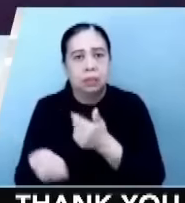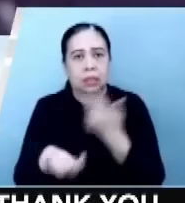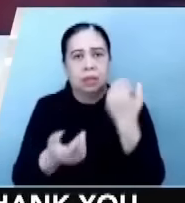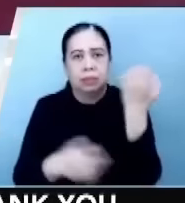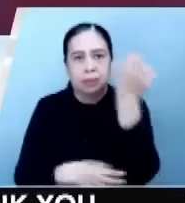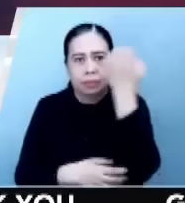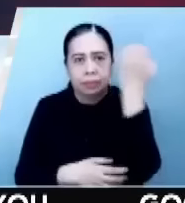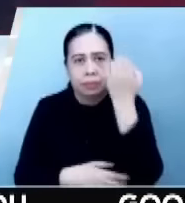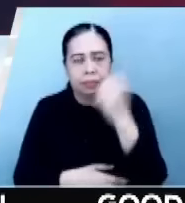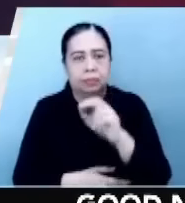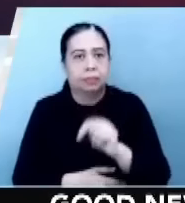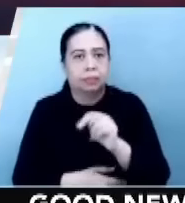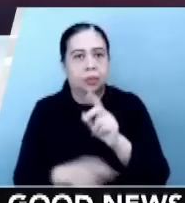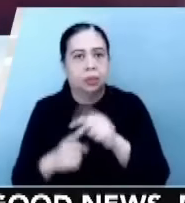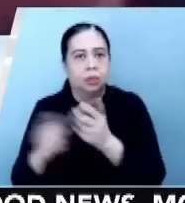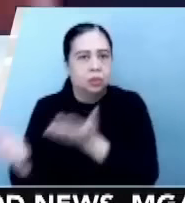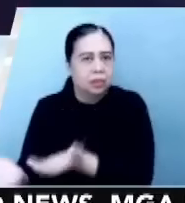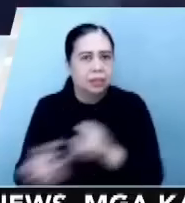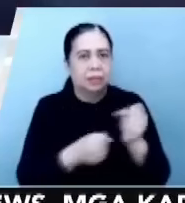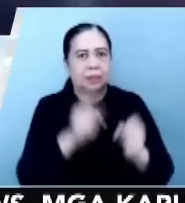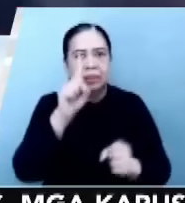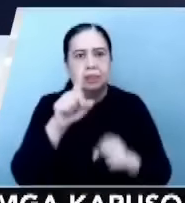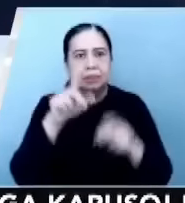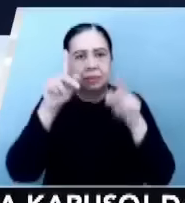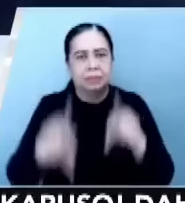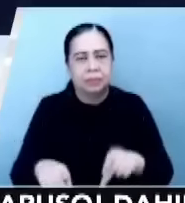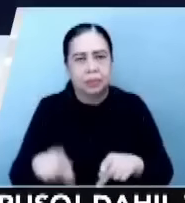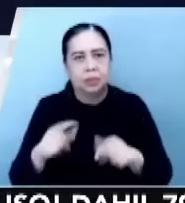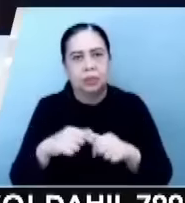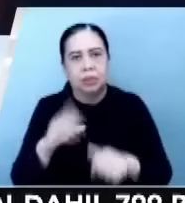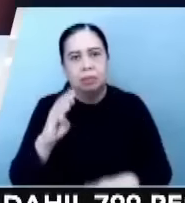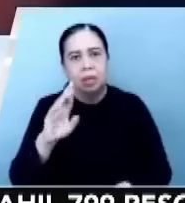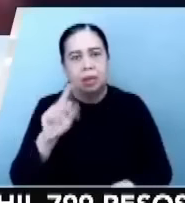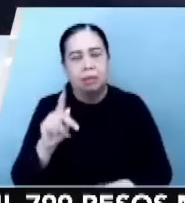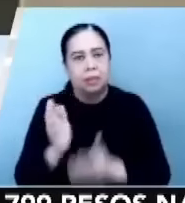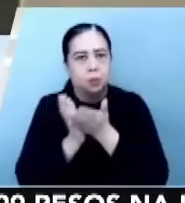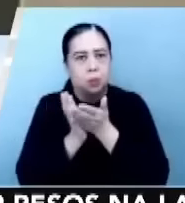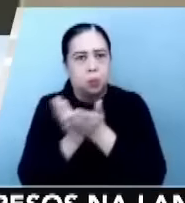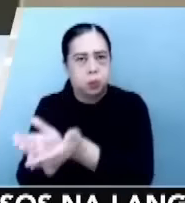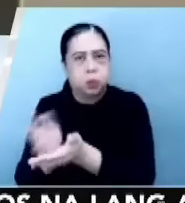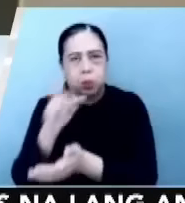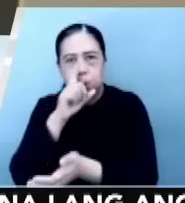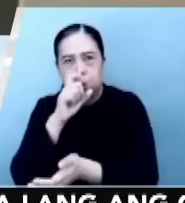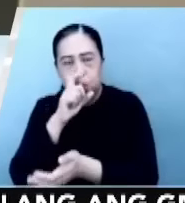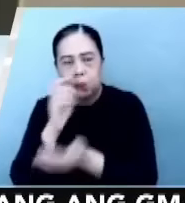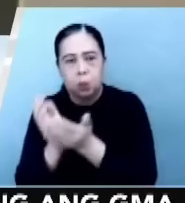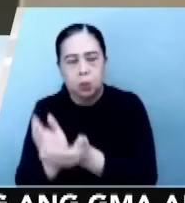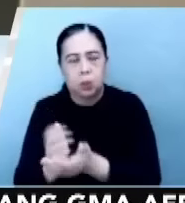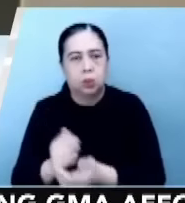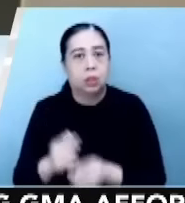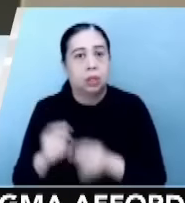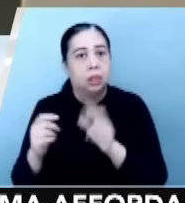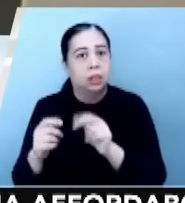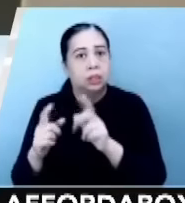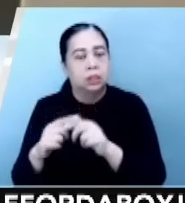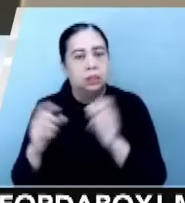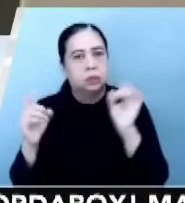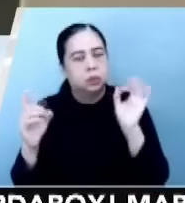Kinailangan kasing ilikas ang isang tauhan sa BRP Sierra Madre sa Ayungin Shoal. we were subjected to a dangerous